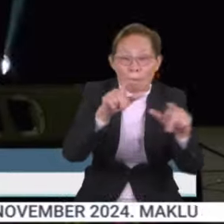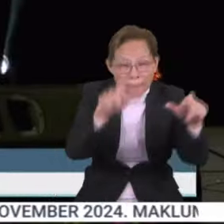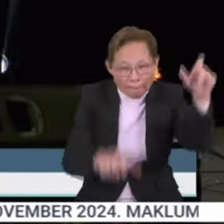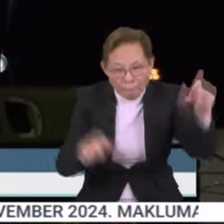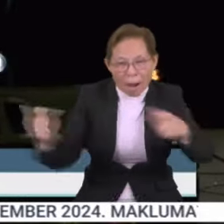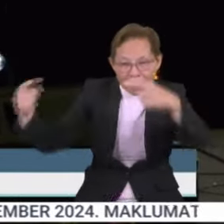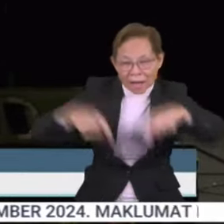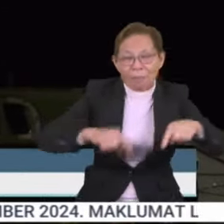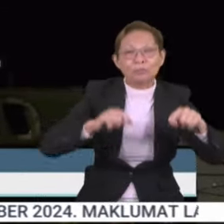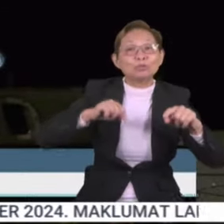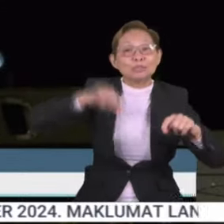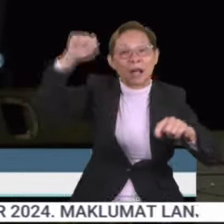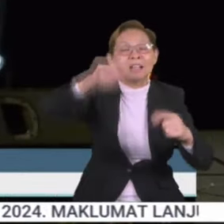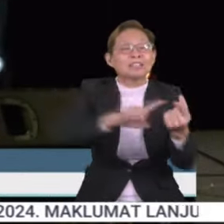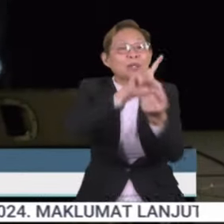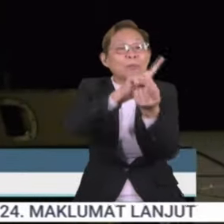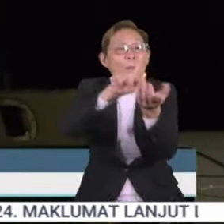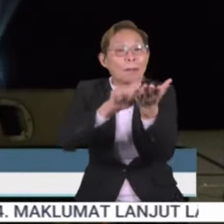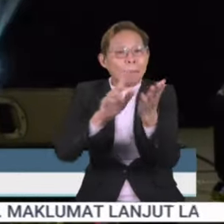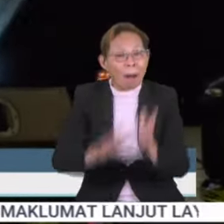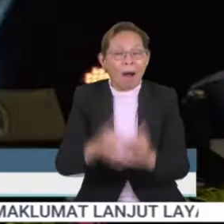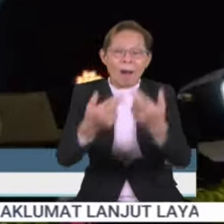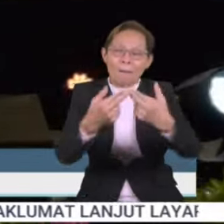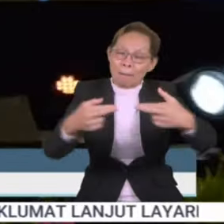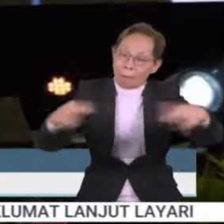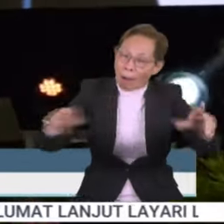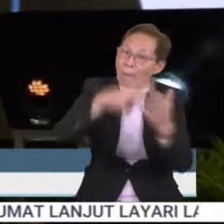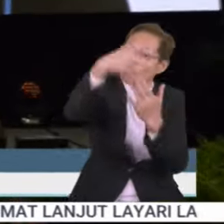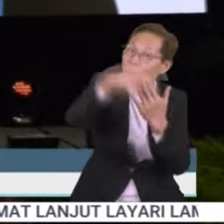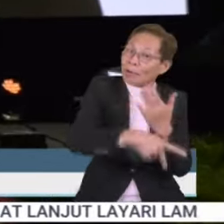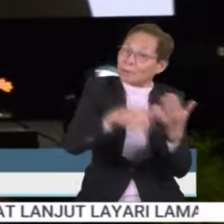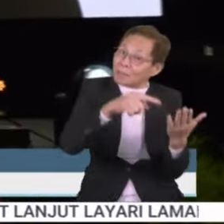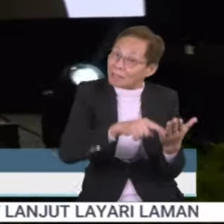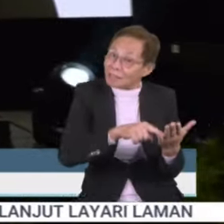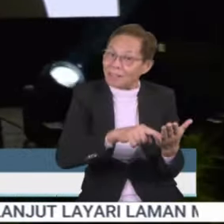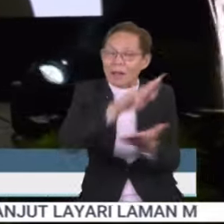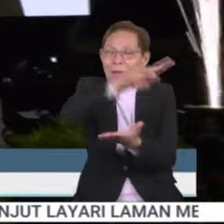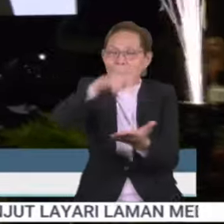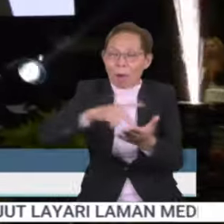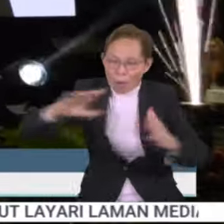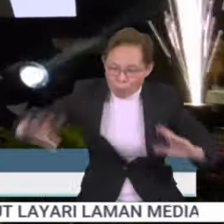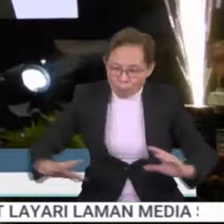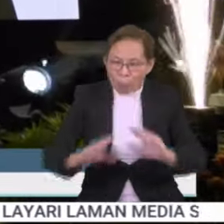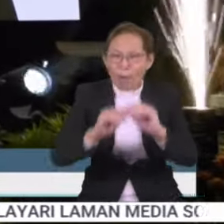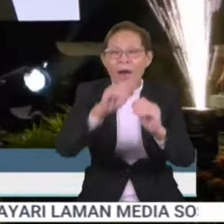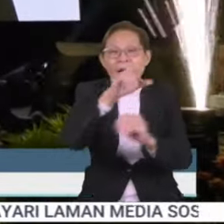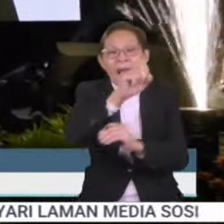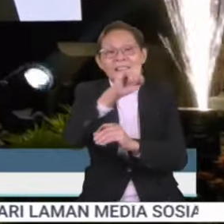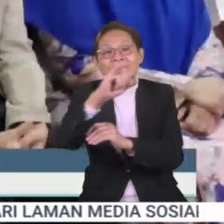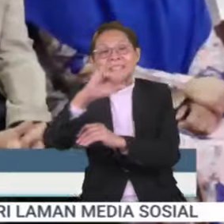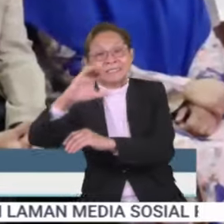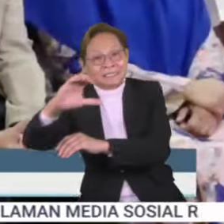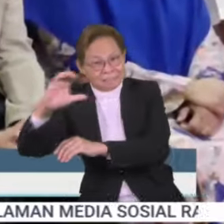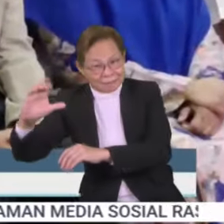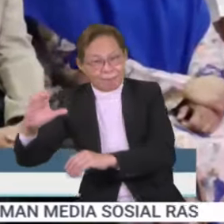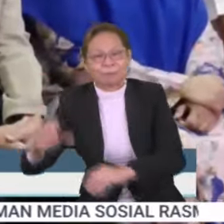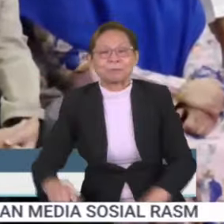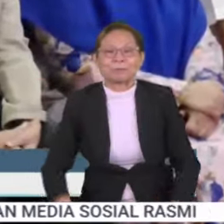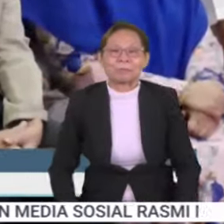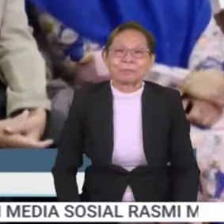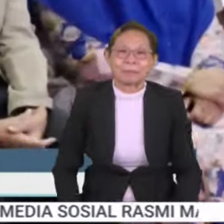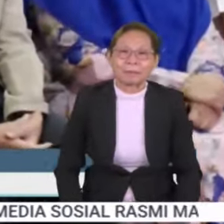Beliau berkata demikian ketika ditemui media selepas merasmikan program ini di pusat konvensyen antarabangsa Sabah